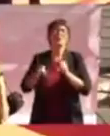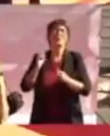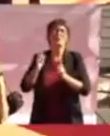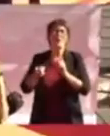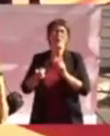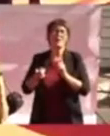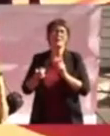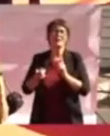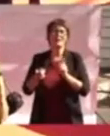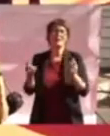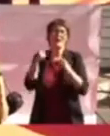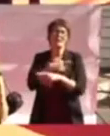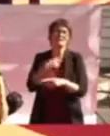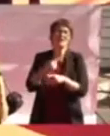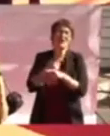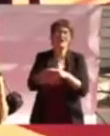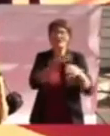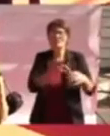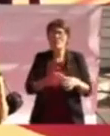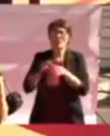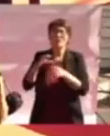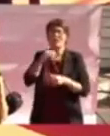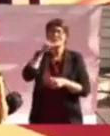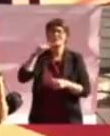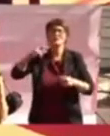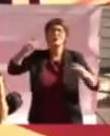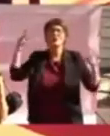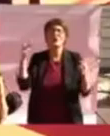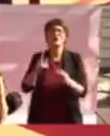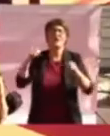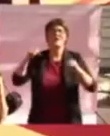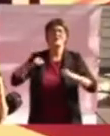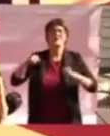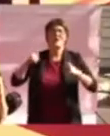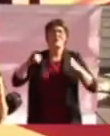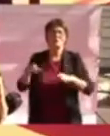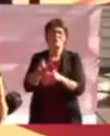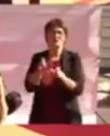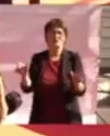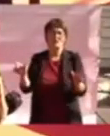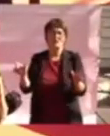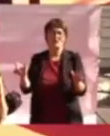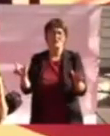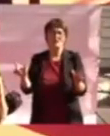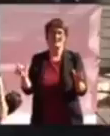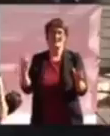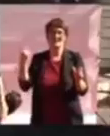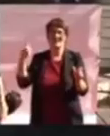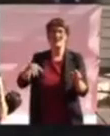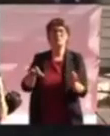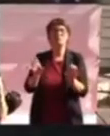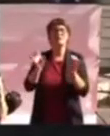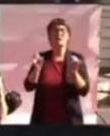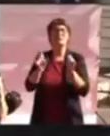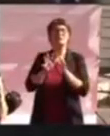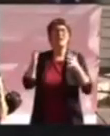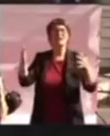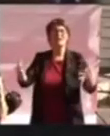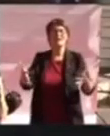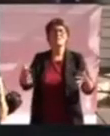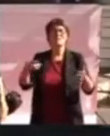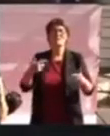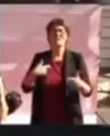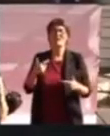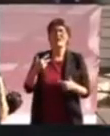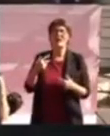salute dei cittadini questa pandemia ha messo in evidenza le criticità le debolezze del